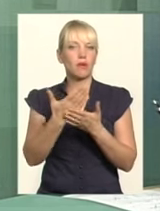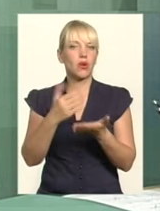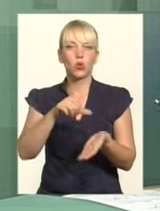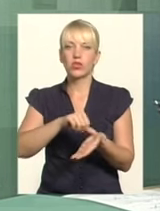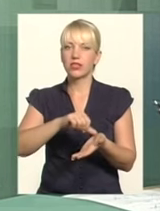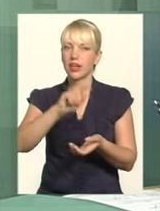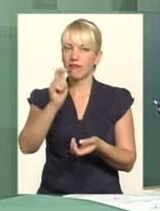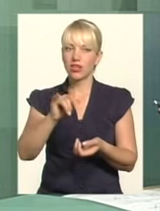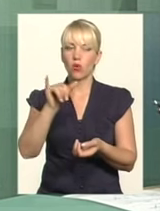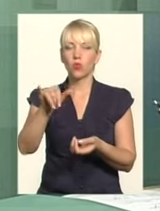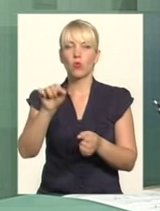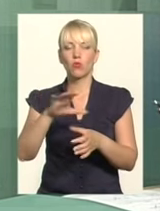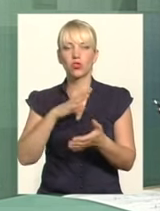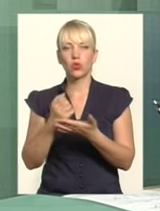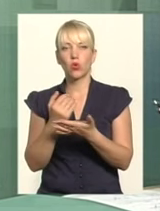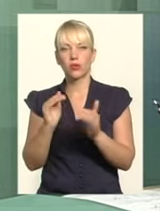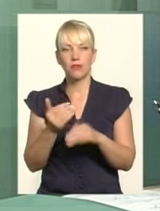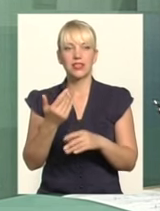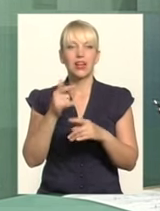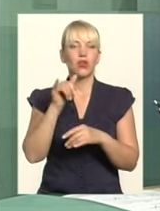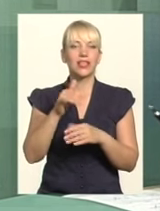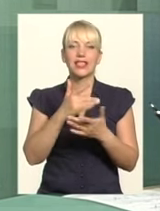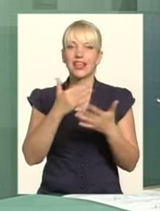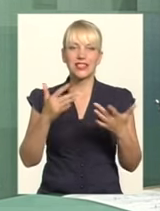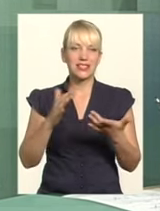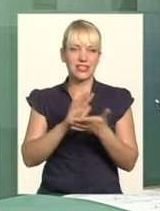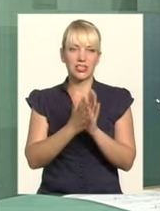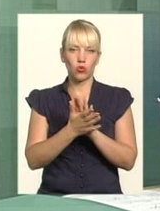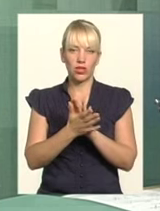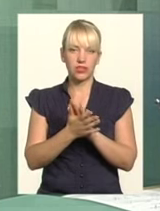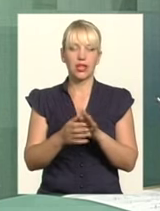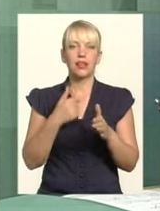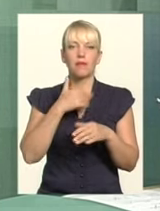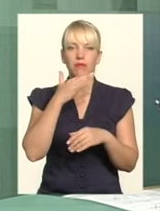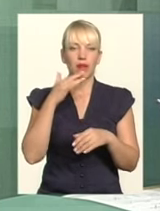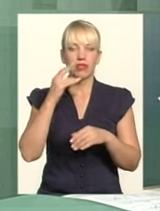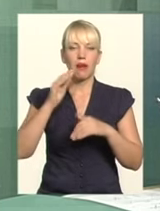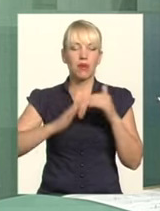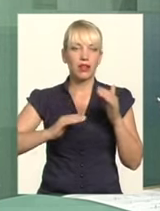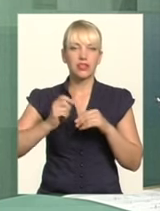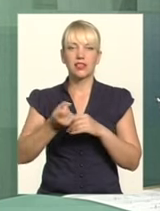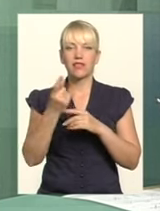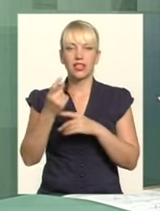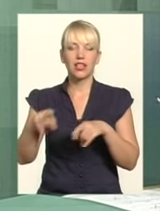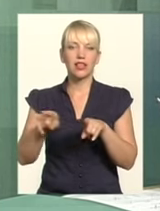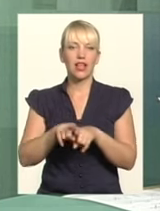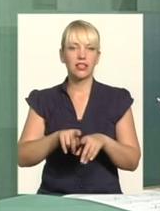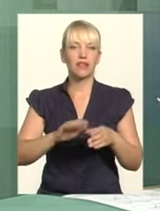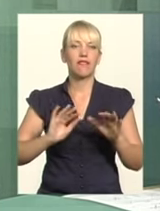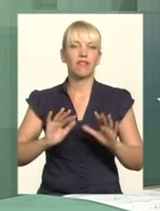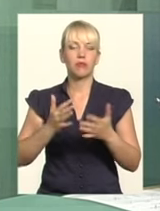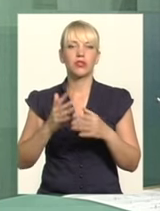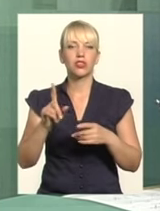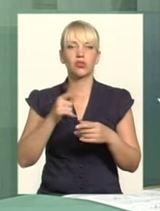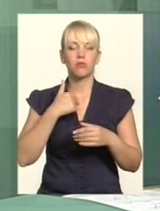війни, то може в нього менше дохід. Тобто тут є різні ситуації. Дуже багато на практиці виникає зараз випадків, що ми по них